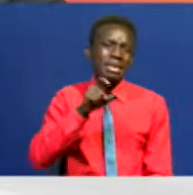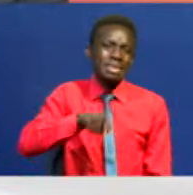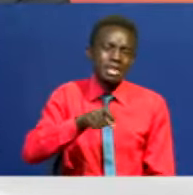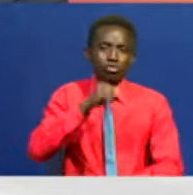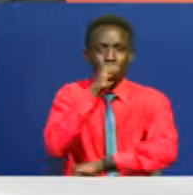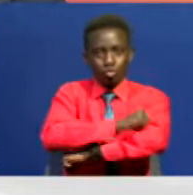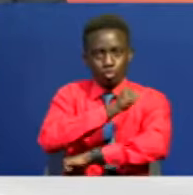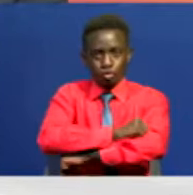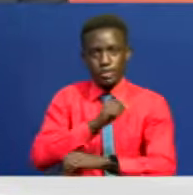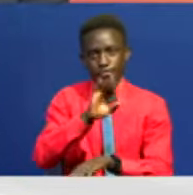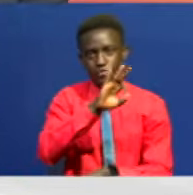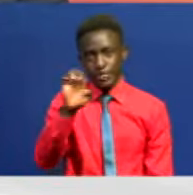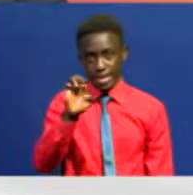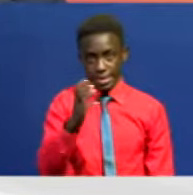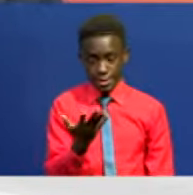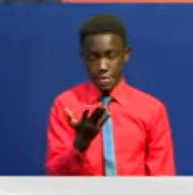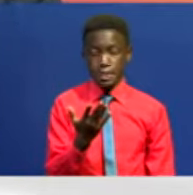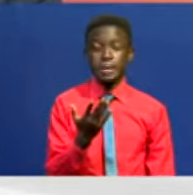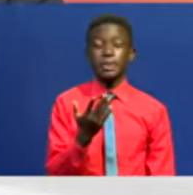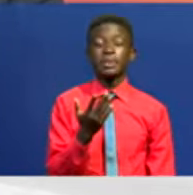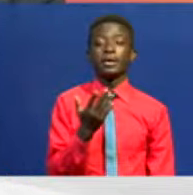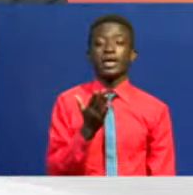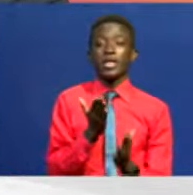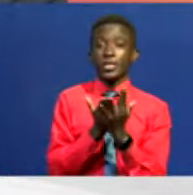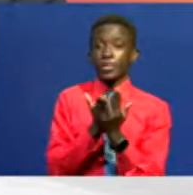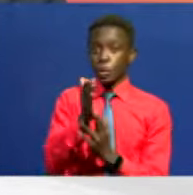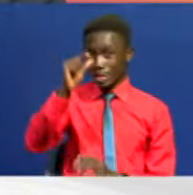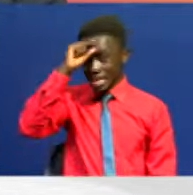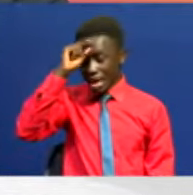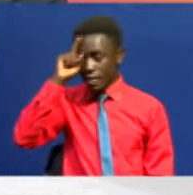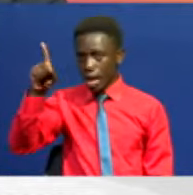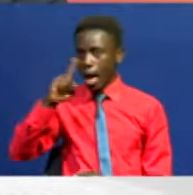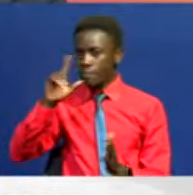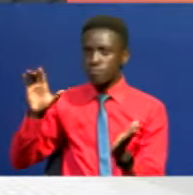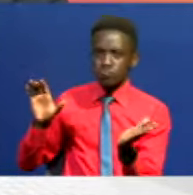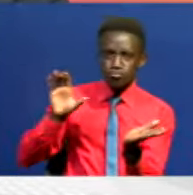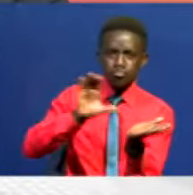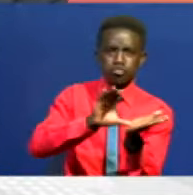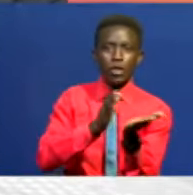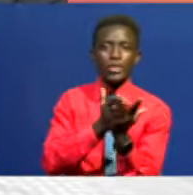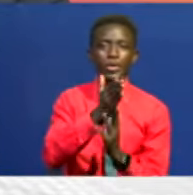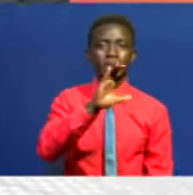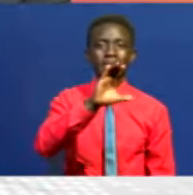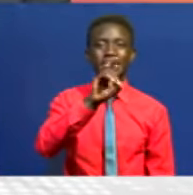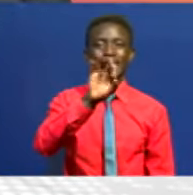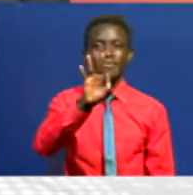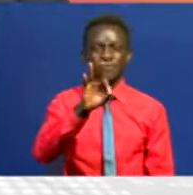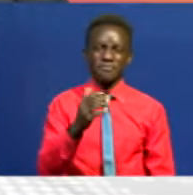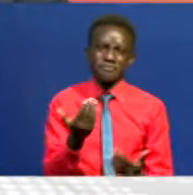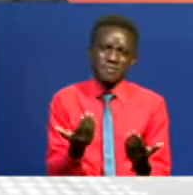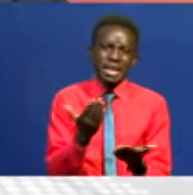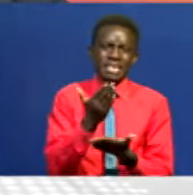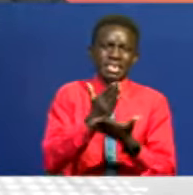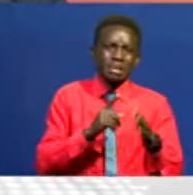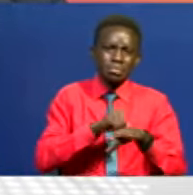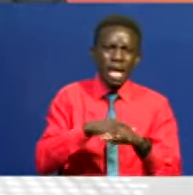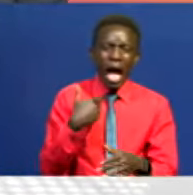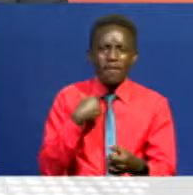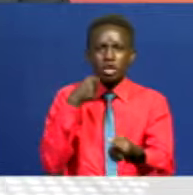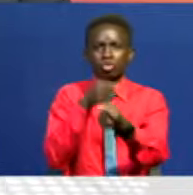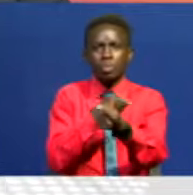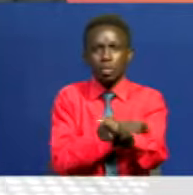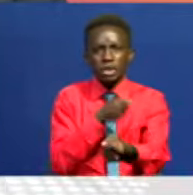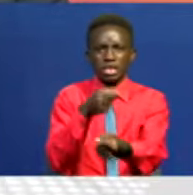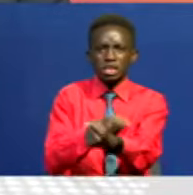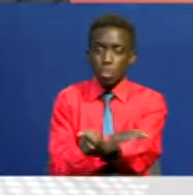Kupitia serikali tunaweza kupata mgao kupitia CDF. Wakati mwingine pia kuna various sponsorship programs ambazo